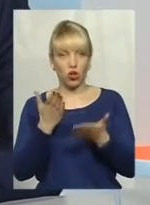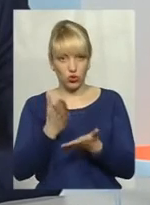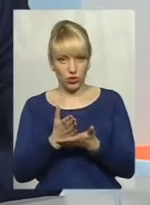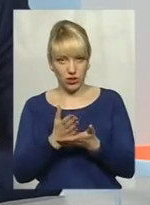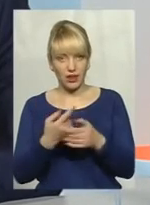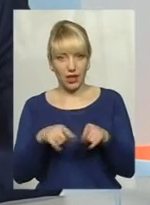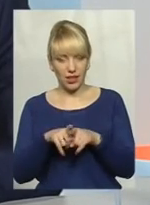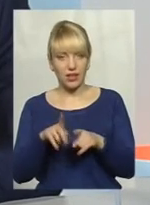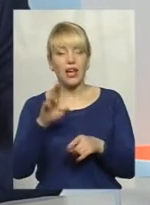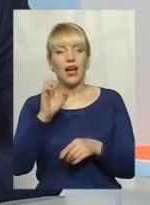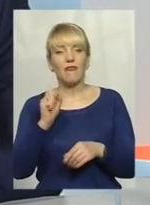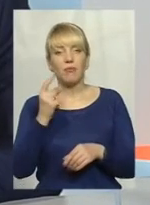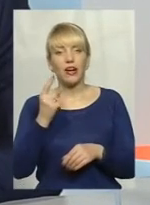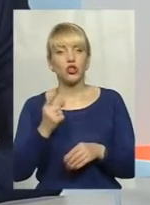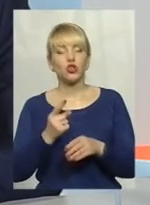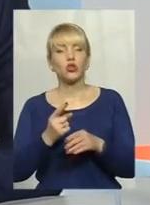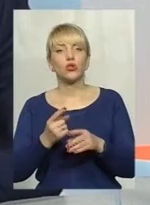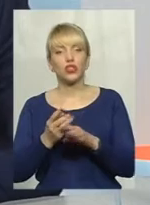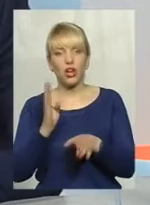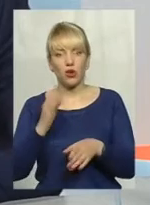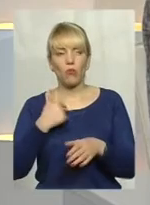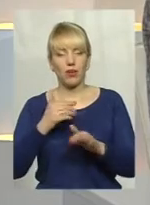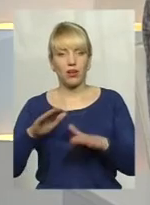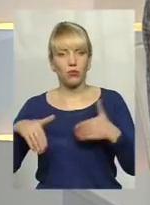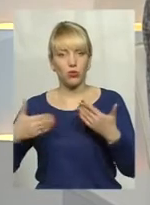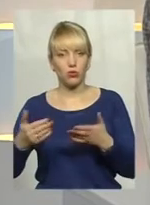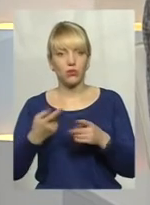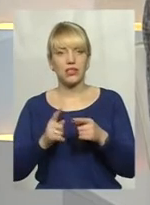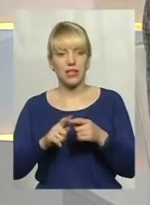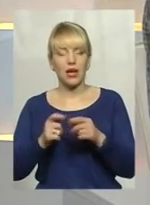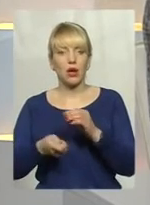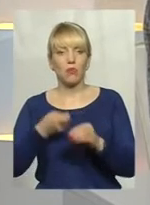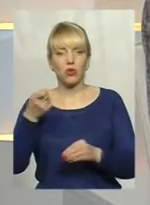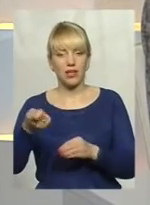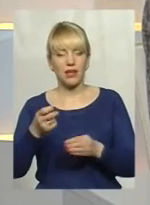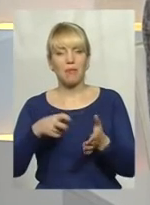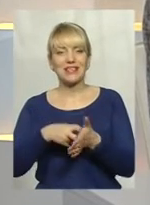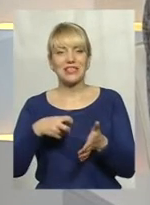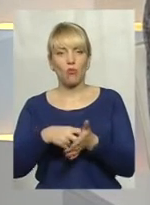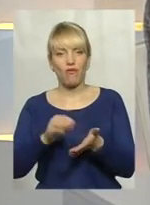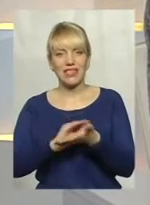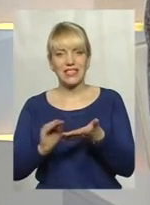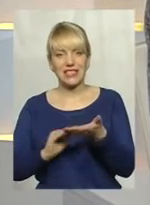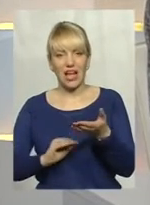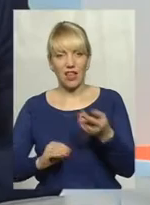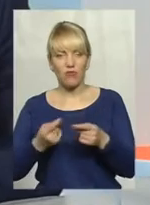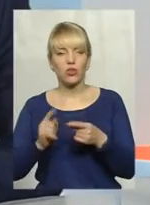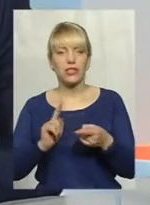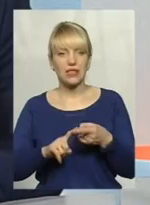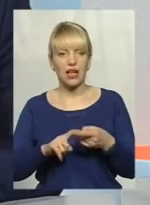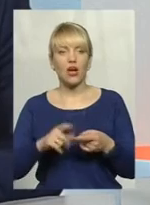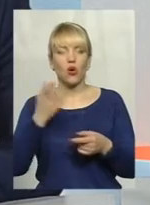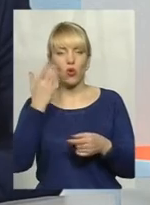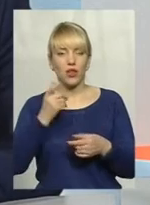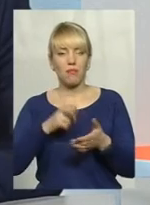рекомендуємо? В першу чергу, це подання письмової заяви. Це, звичайно, найкращий варіант, коли особа